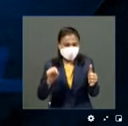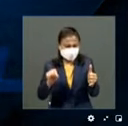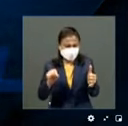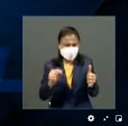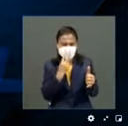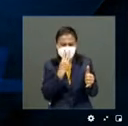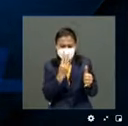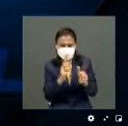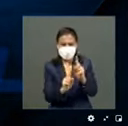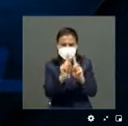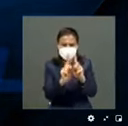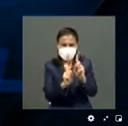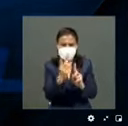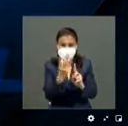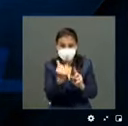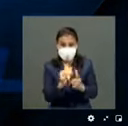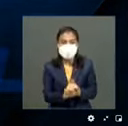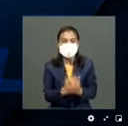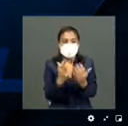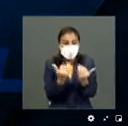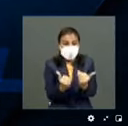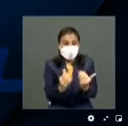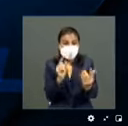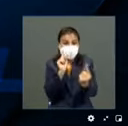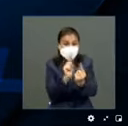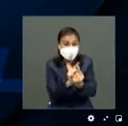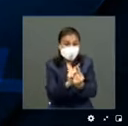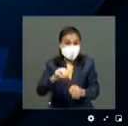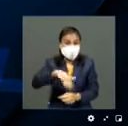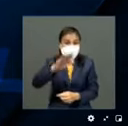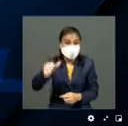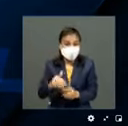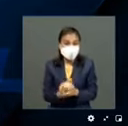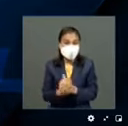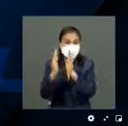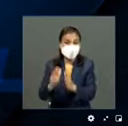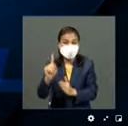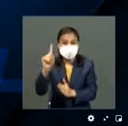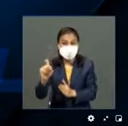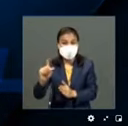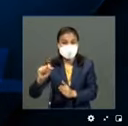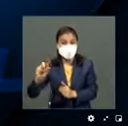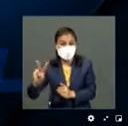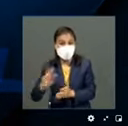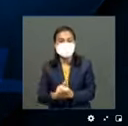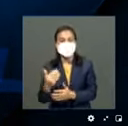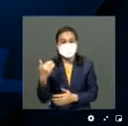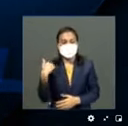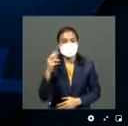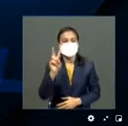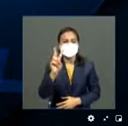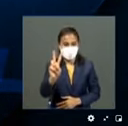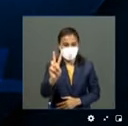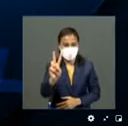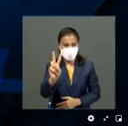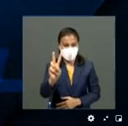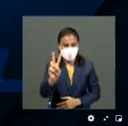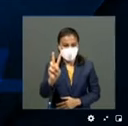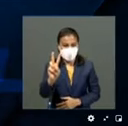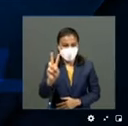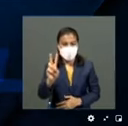เกตนะคะวันนี้พบว่าใน22รายนี้นะคะมีถึง2รายทีเดียวค่ะที่เป็น